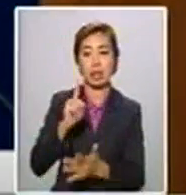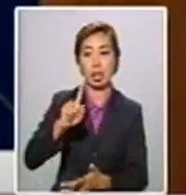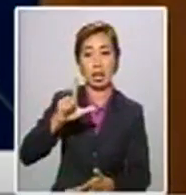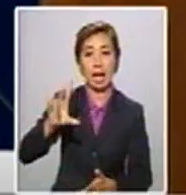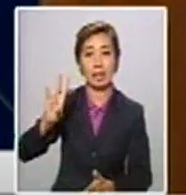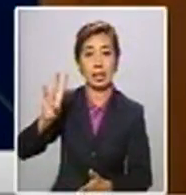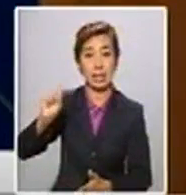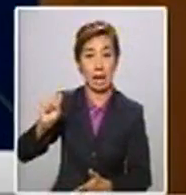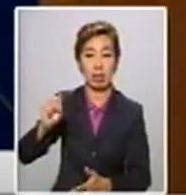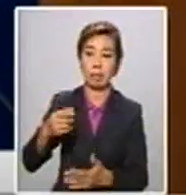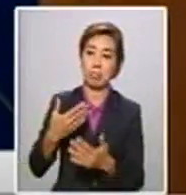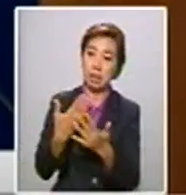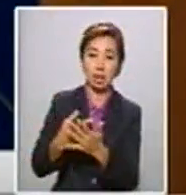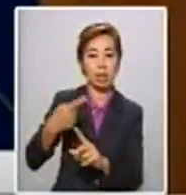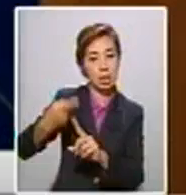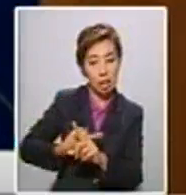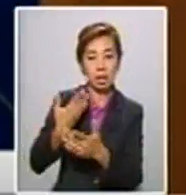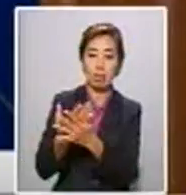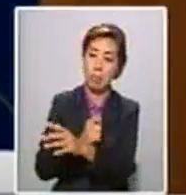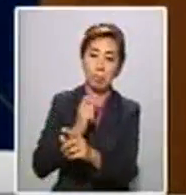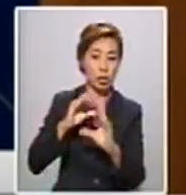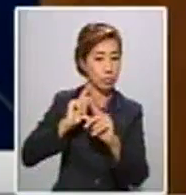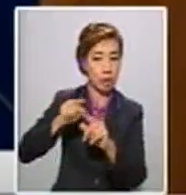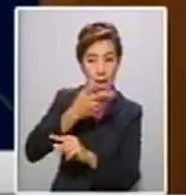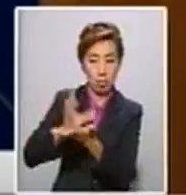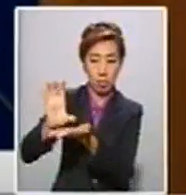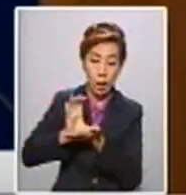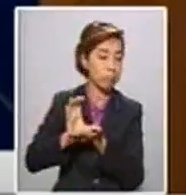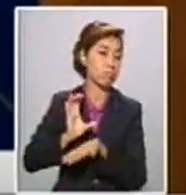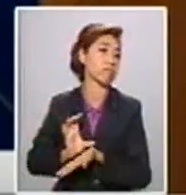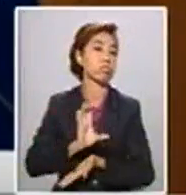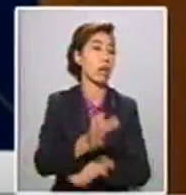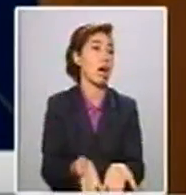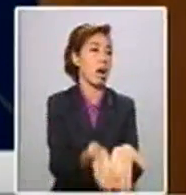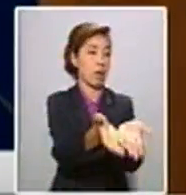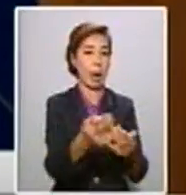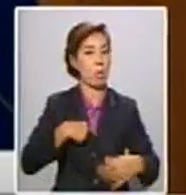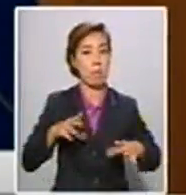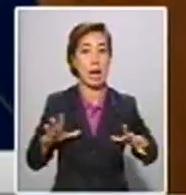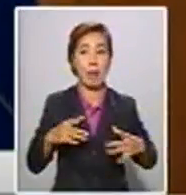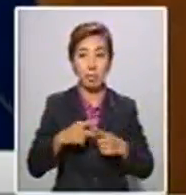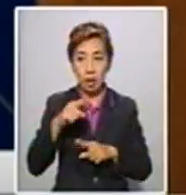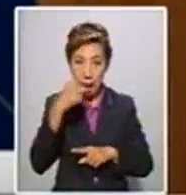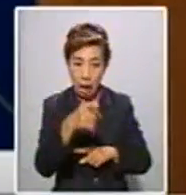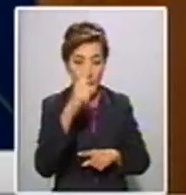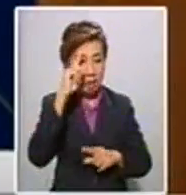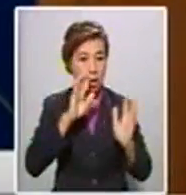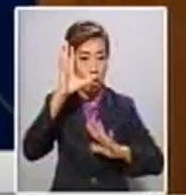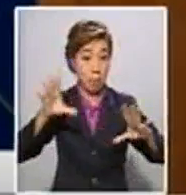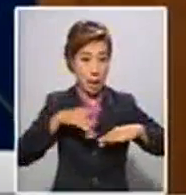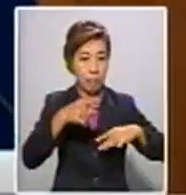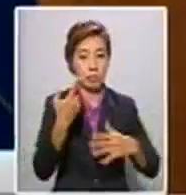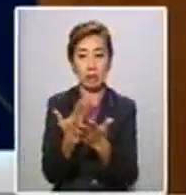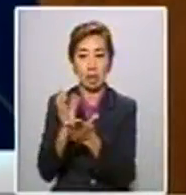มาคืนในวันพรุ่งนี้พร้อมเรียกร้องความรับผิดชอบจากสปช.ทุกคนโดยเฉพาะคนที่โหวตคว่ำร่างนะครับถึงเรื่องของเงินงบประมาณที่เสีย